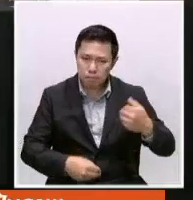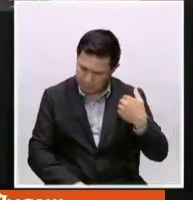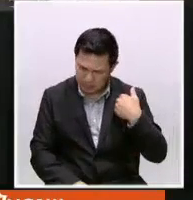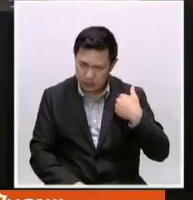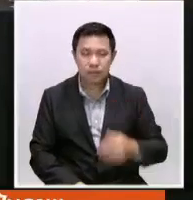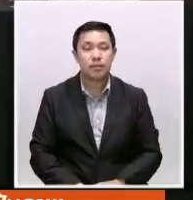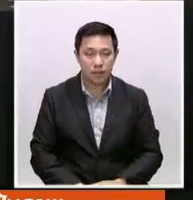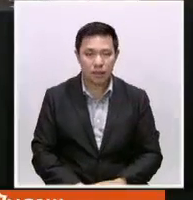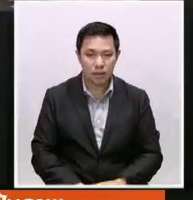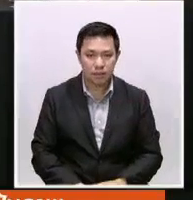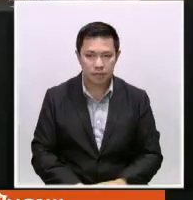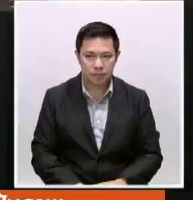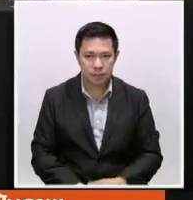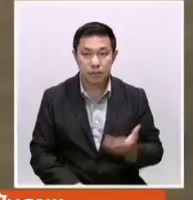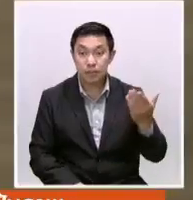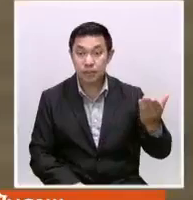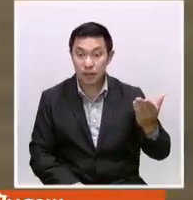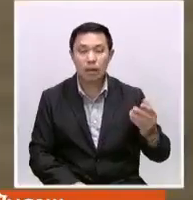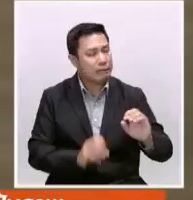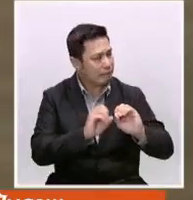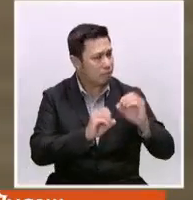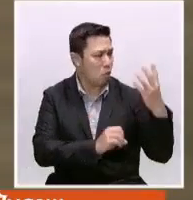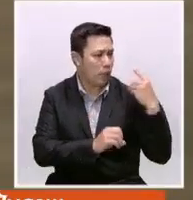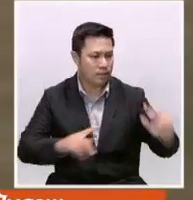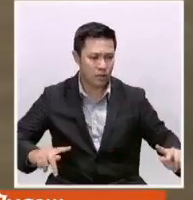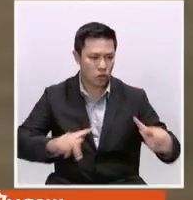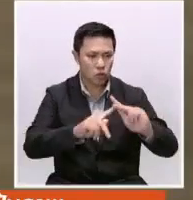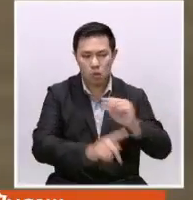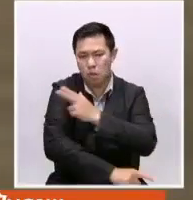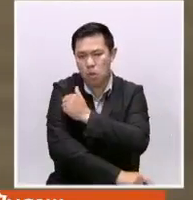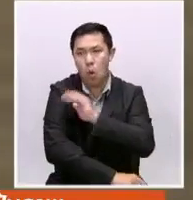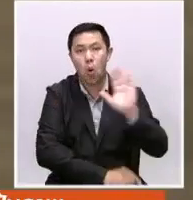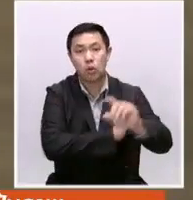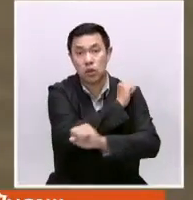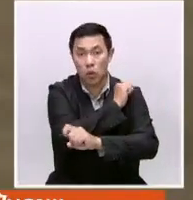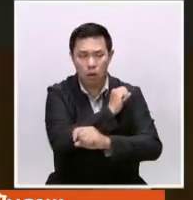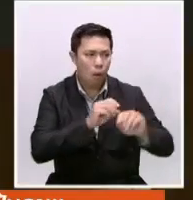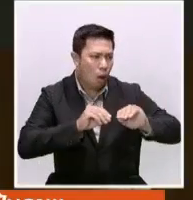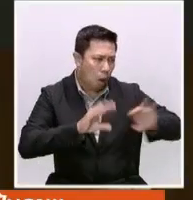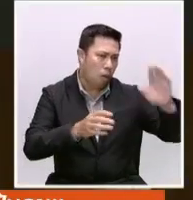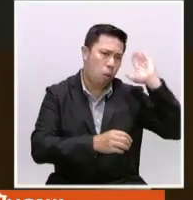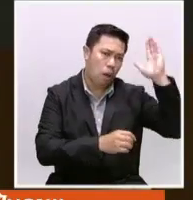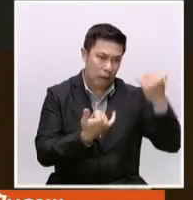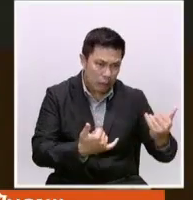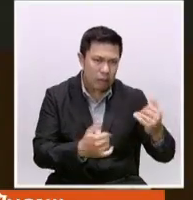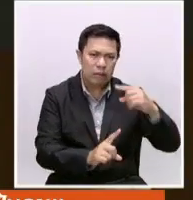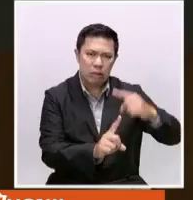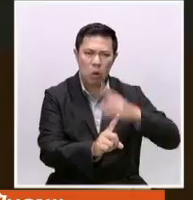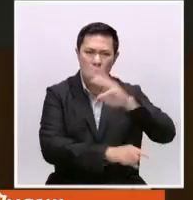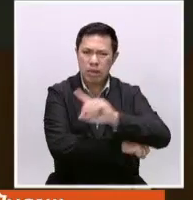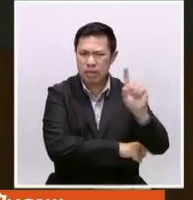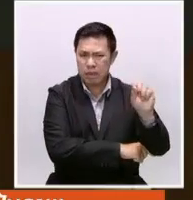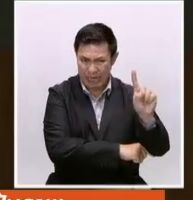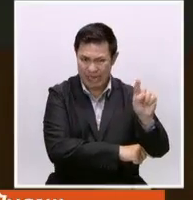ชัดเจนแล้วนะครับทางกระทรวงสาธารณสุขสิงคโปร์รายงานเมื่อวานนี้ครับ21มิถุนายนนะครับว่าพบผู้ติดเชื้อไวรัสฝีด